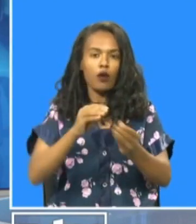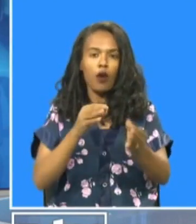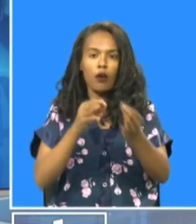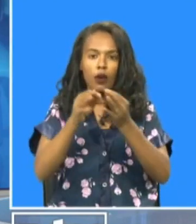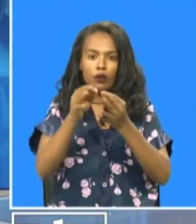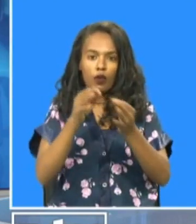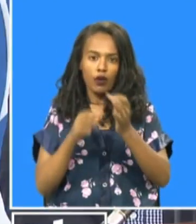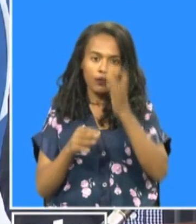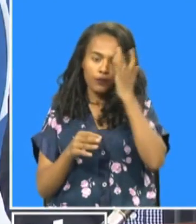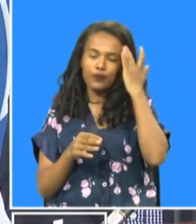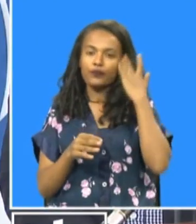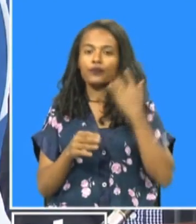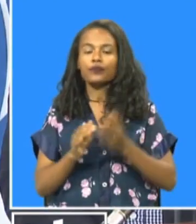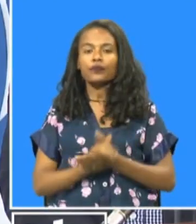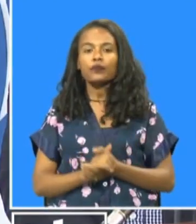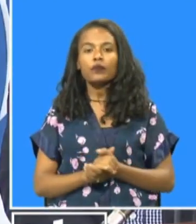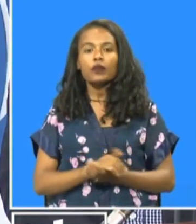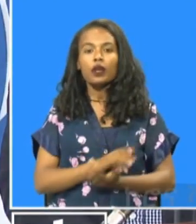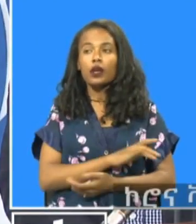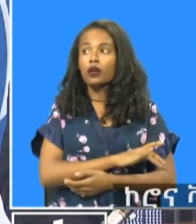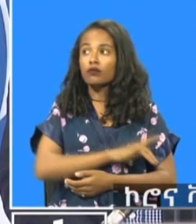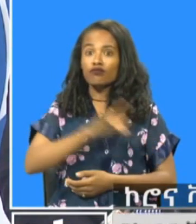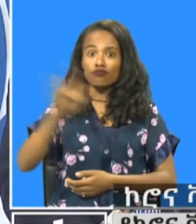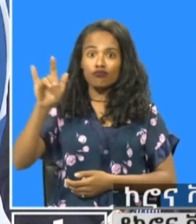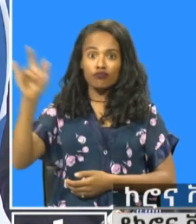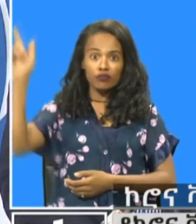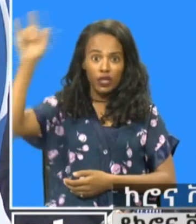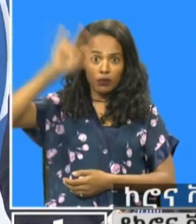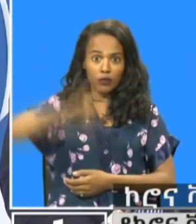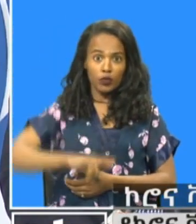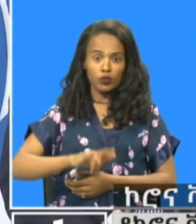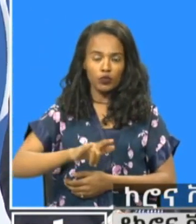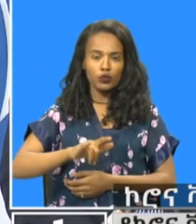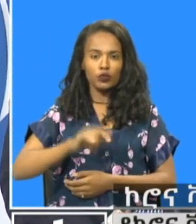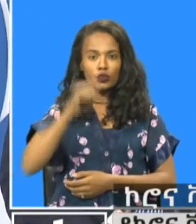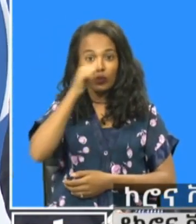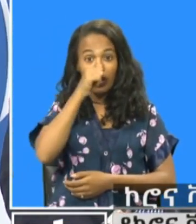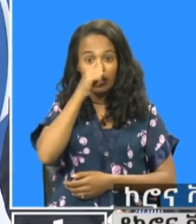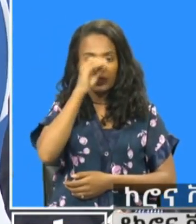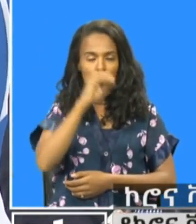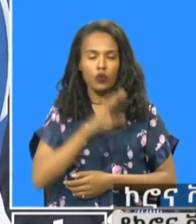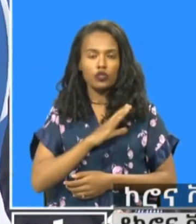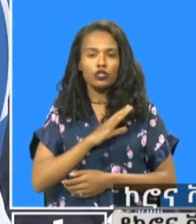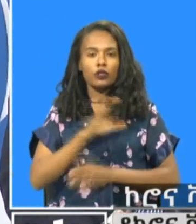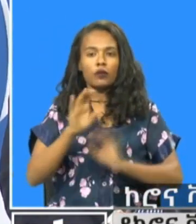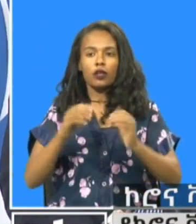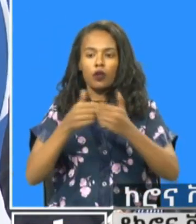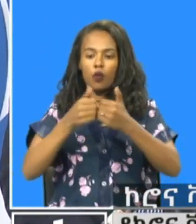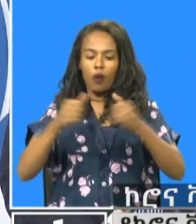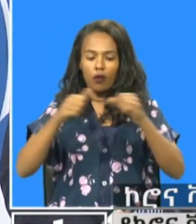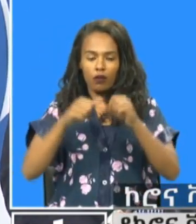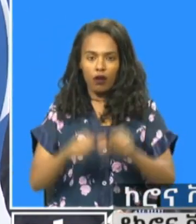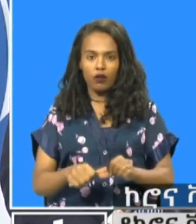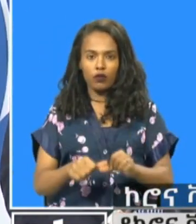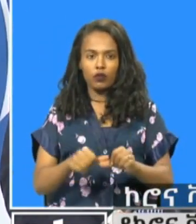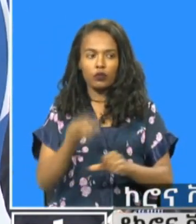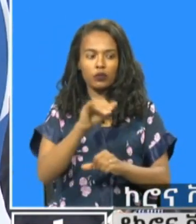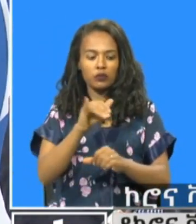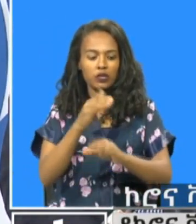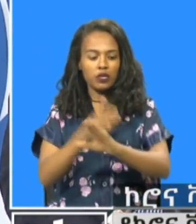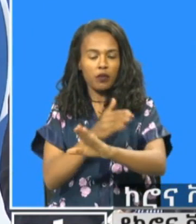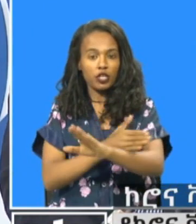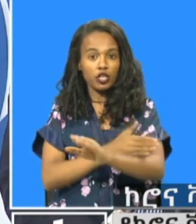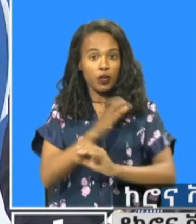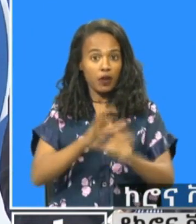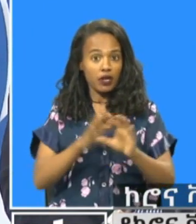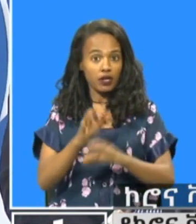አብራርተዋል። ከውጭ የሚመጡ ሰዎችን የሚደረገው የኳራንቲን አገልግሎት ላይም በተመሳሳይ ማሻሻያ